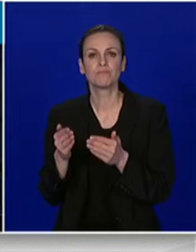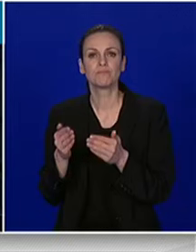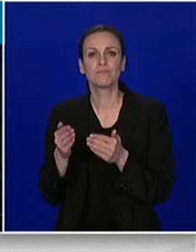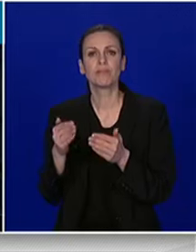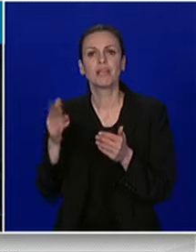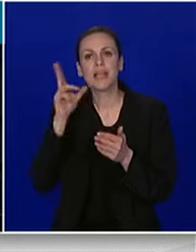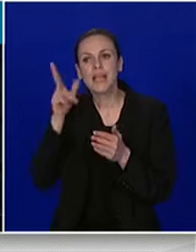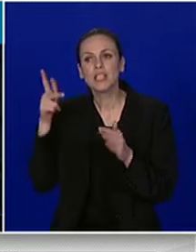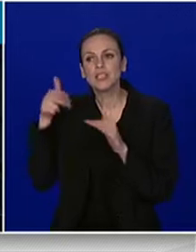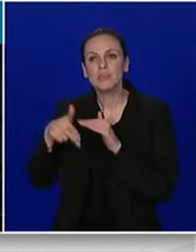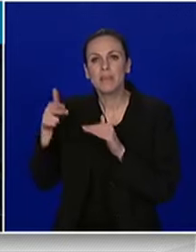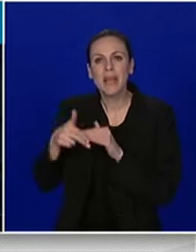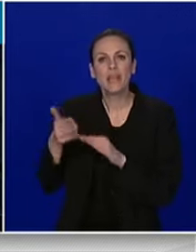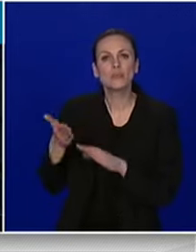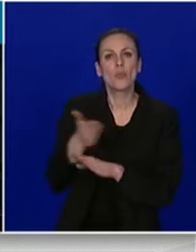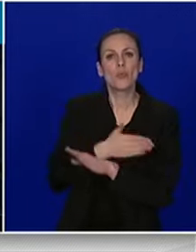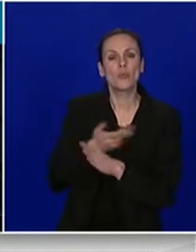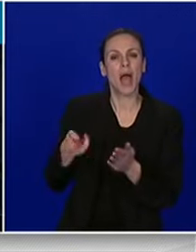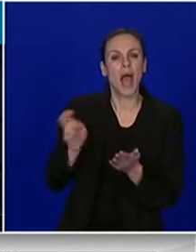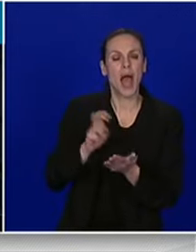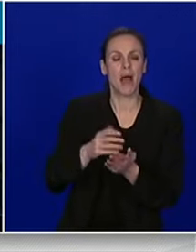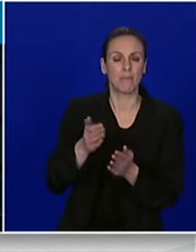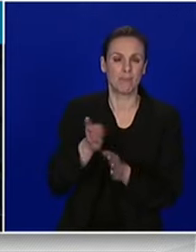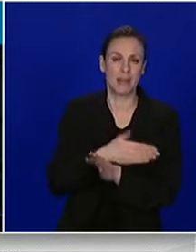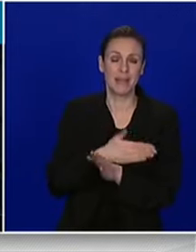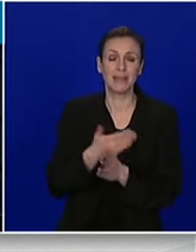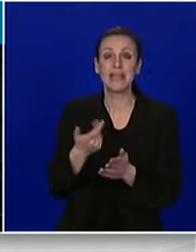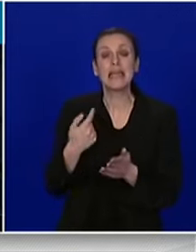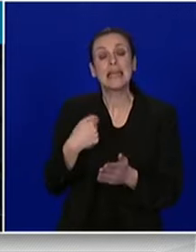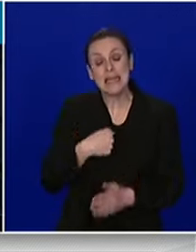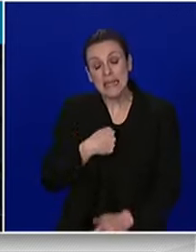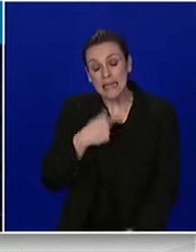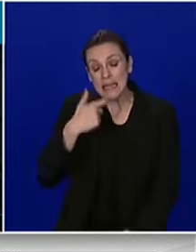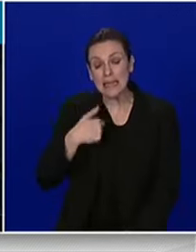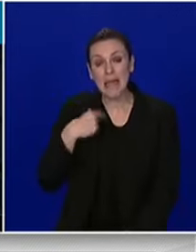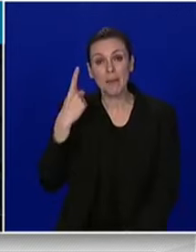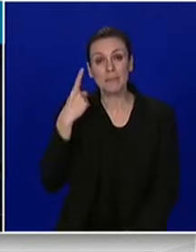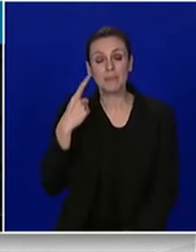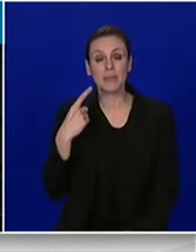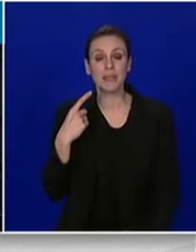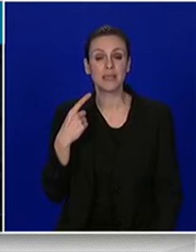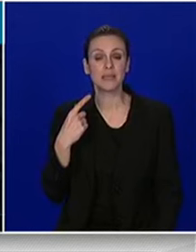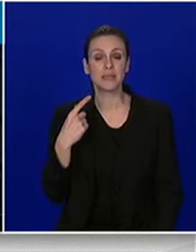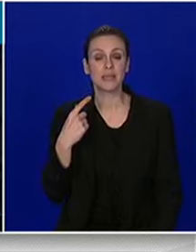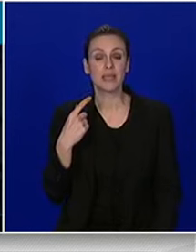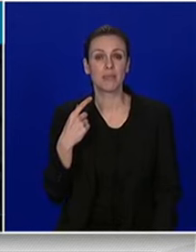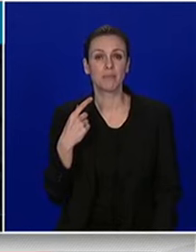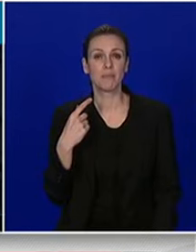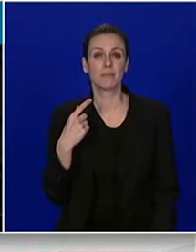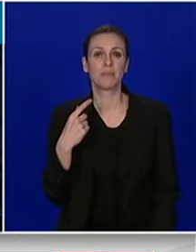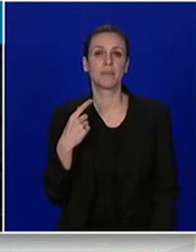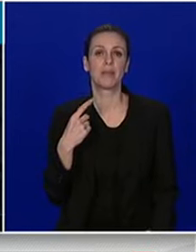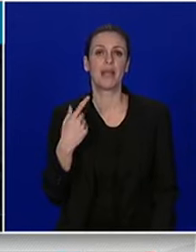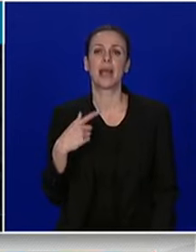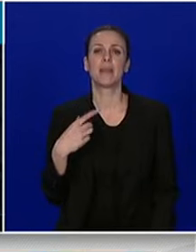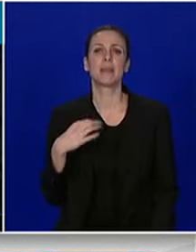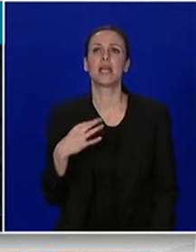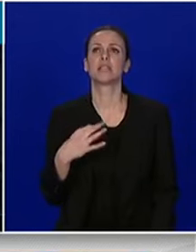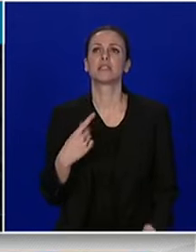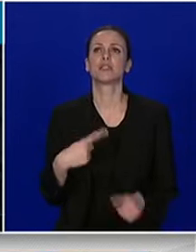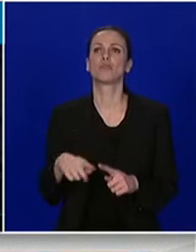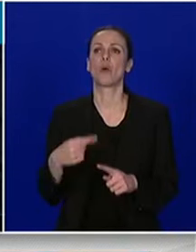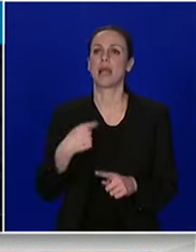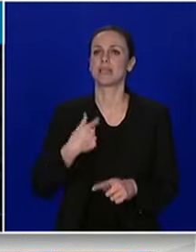preventivnom djelovanju. Ja još uvijek smatram, pa ako hoćete, ne samo kao